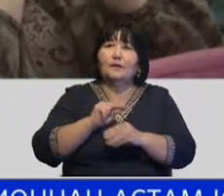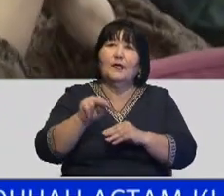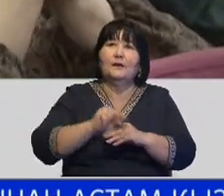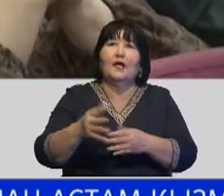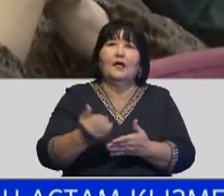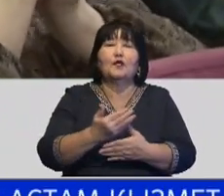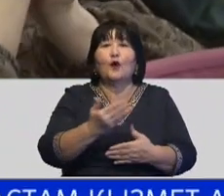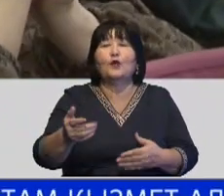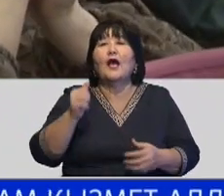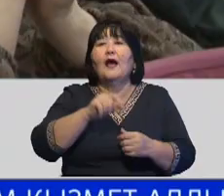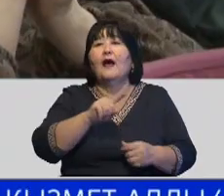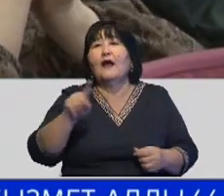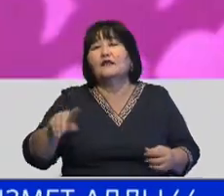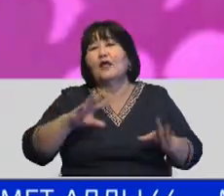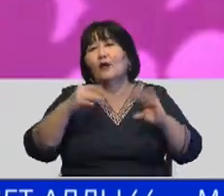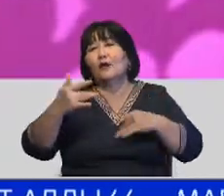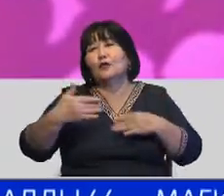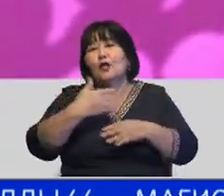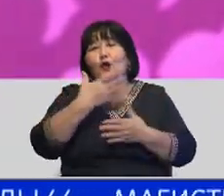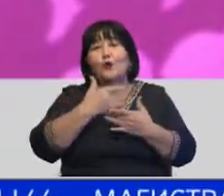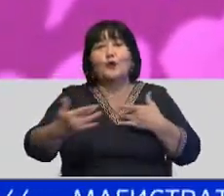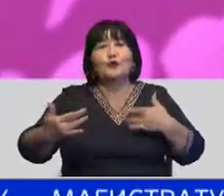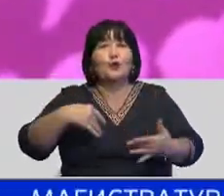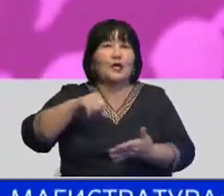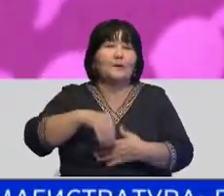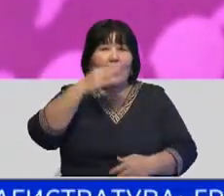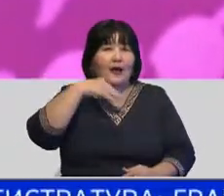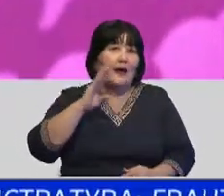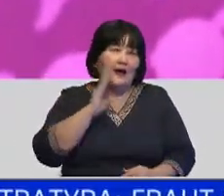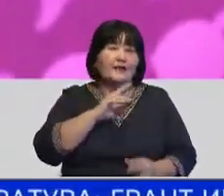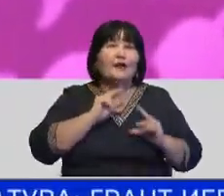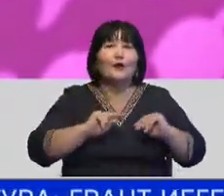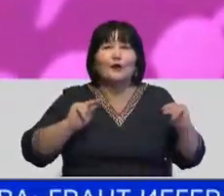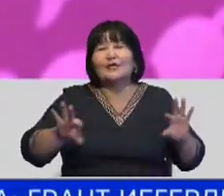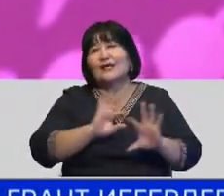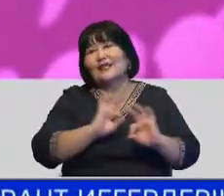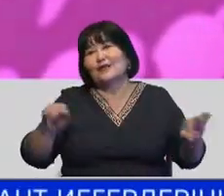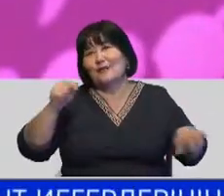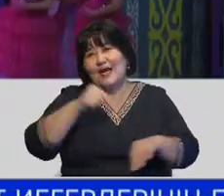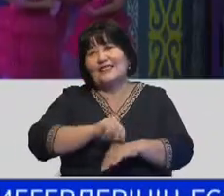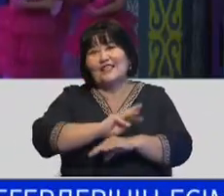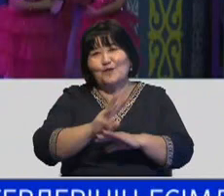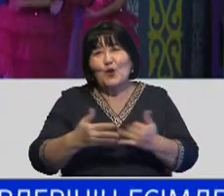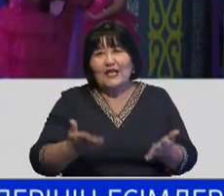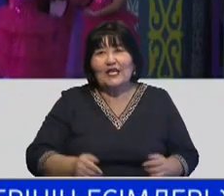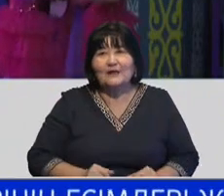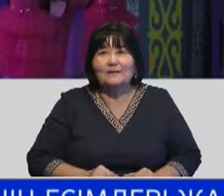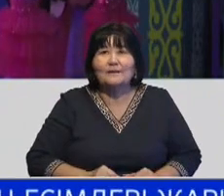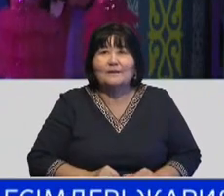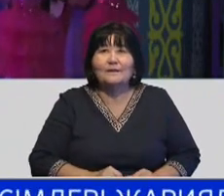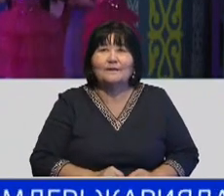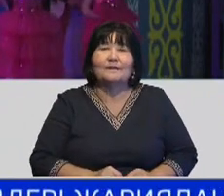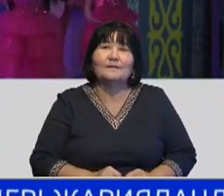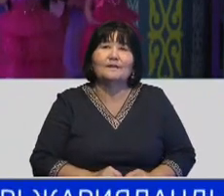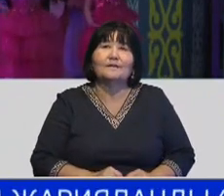алуда. Олардың әрқайсысы қорытынды кеште өз өнерін паш етіп, ата-аналары мен ұстаздары керемет әсерге бөленді.